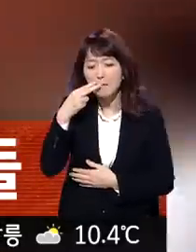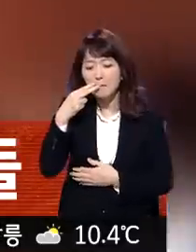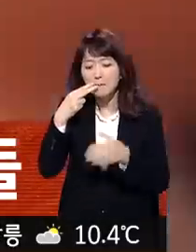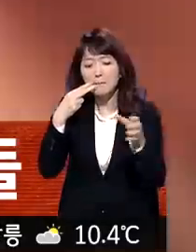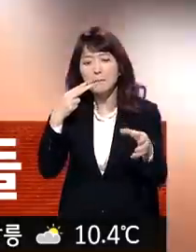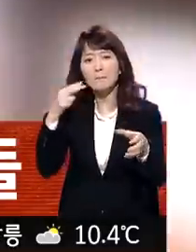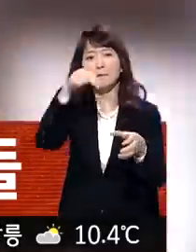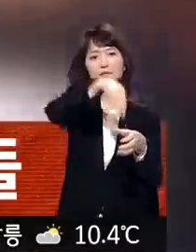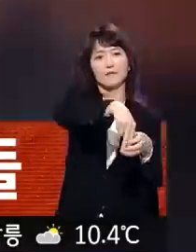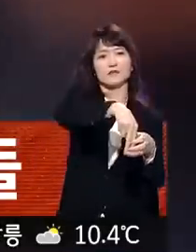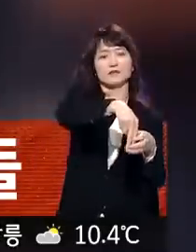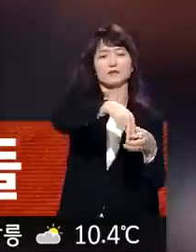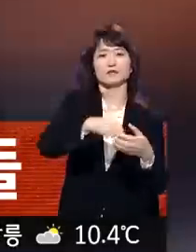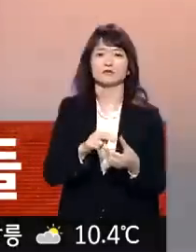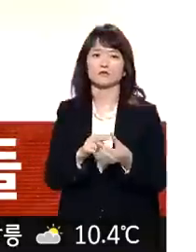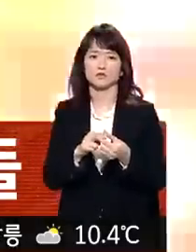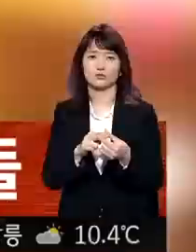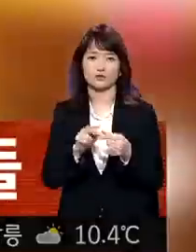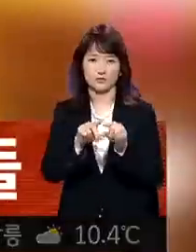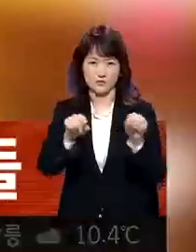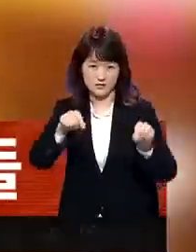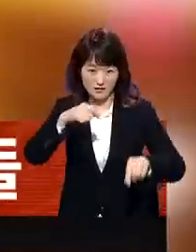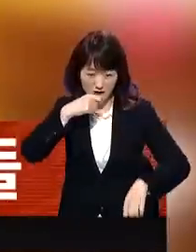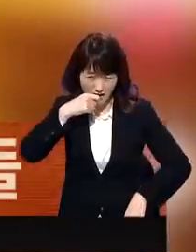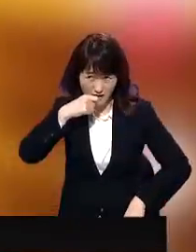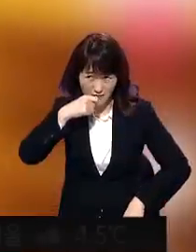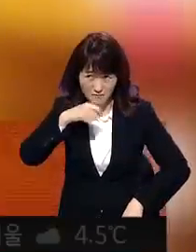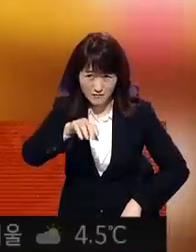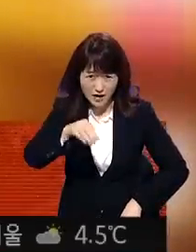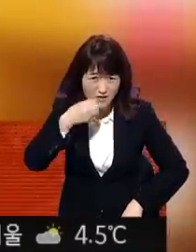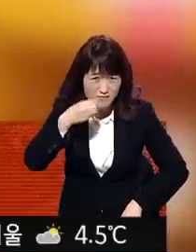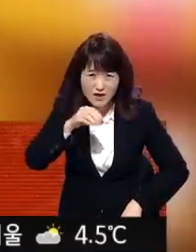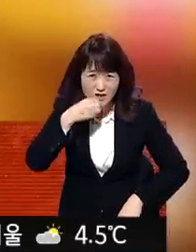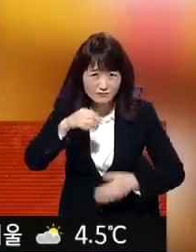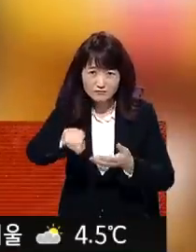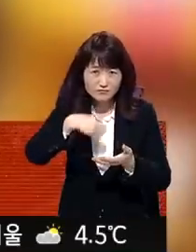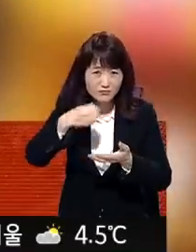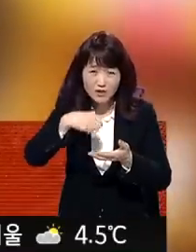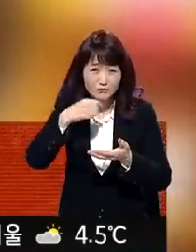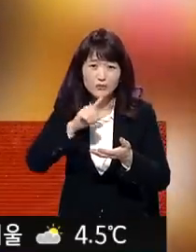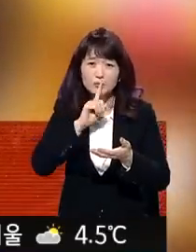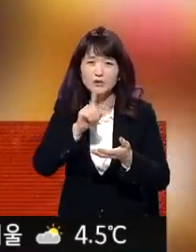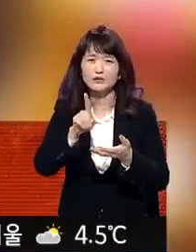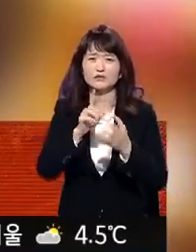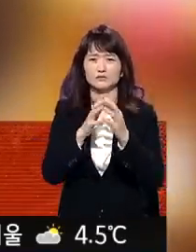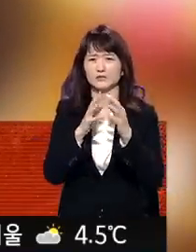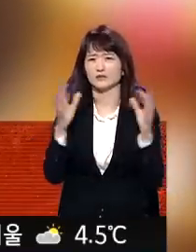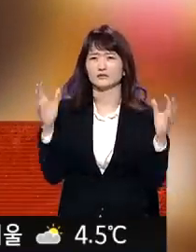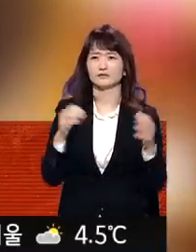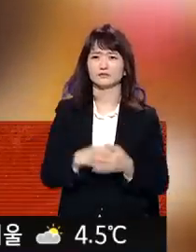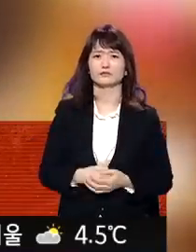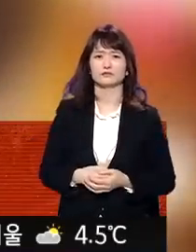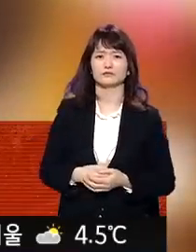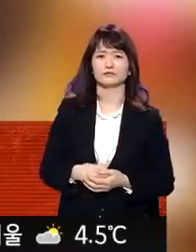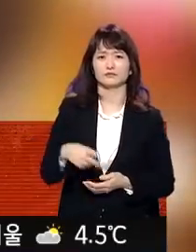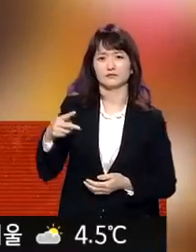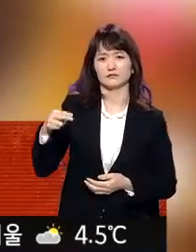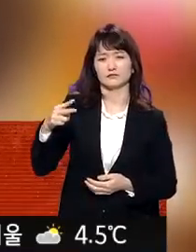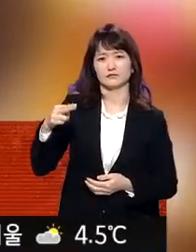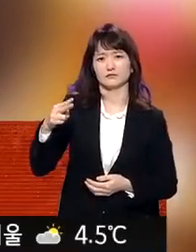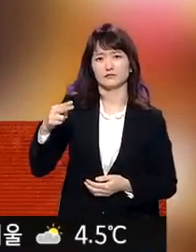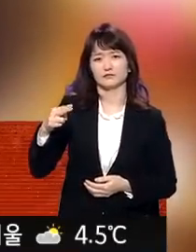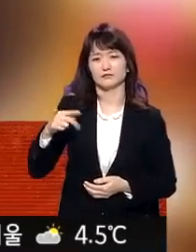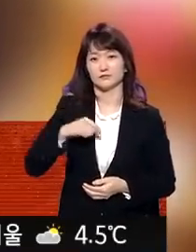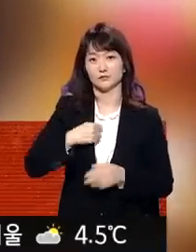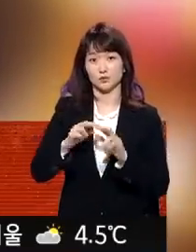전에는 공용으로 먹는 반찬에 입을 가져다 대고 저거? 마구 퍼먹는 모습도 논란이 됐었습니다. 심지어 젓가락